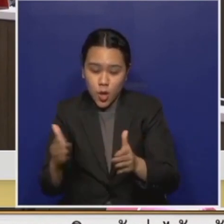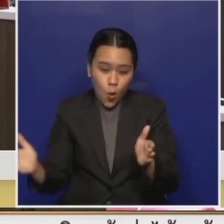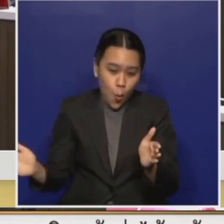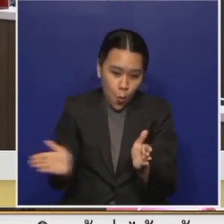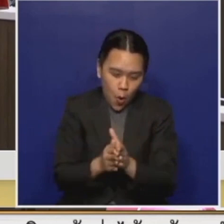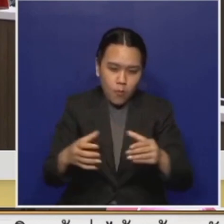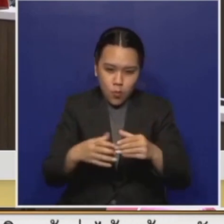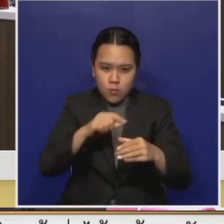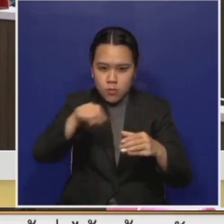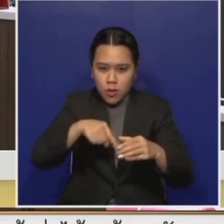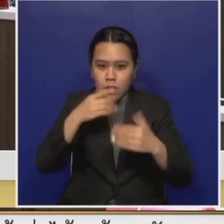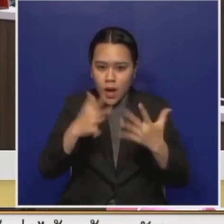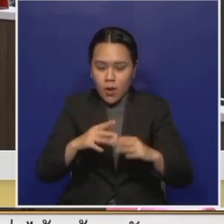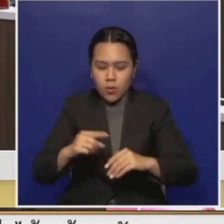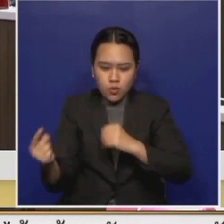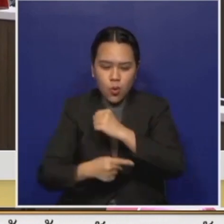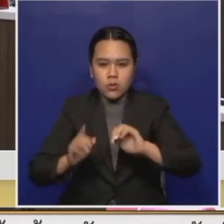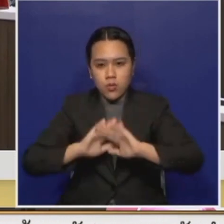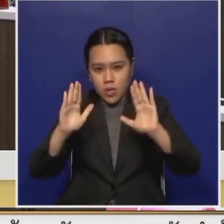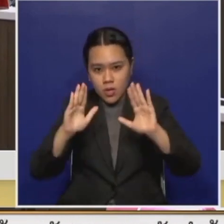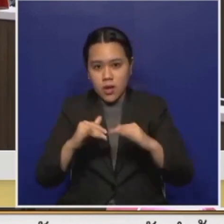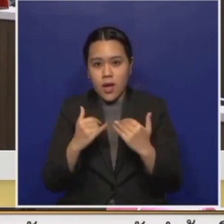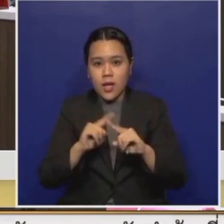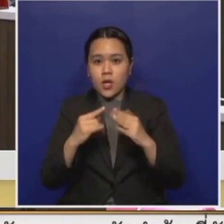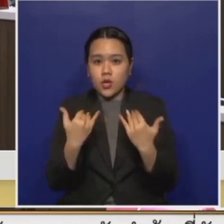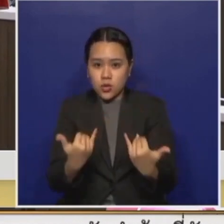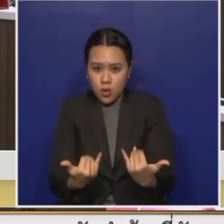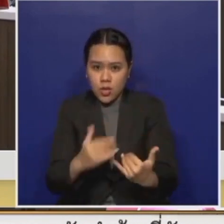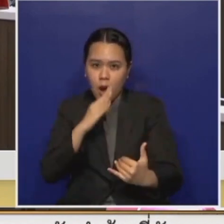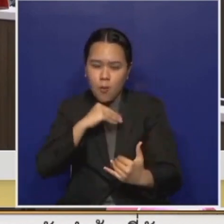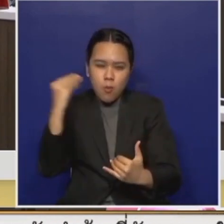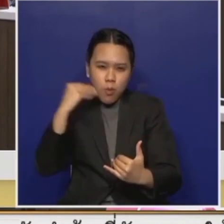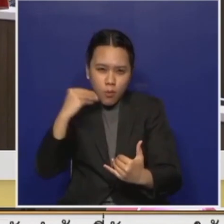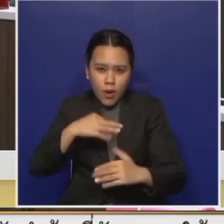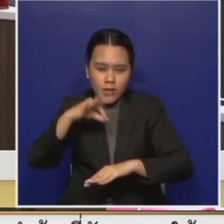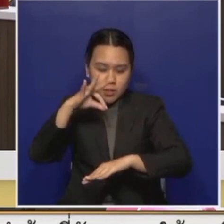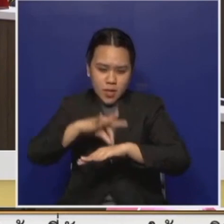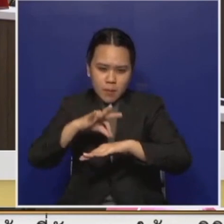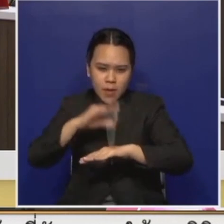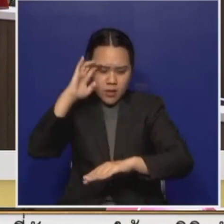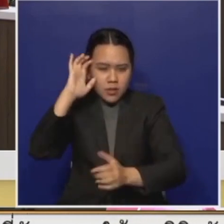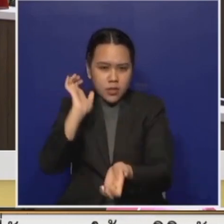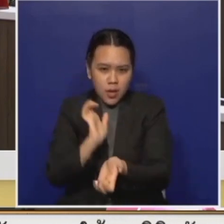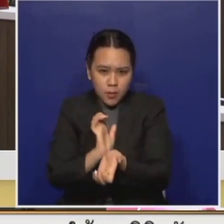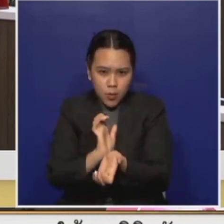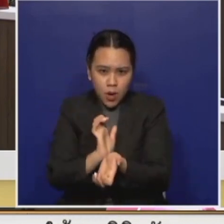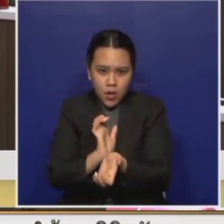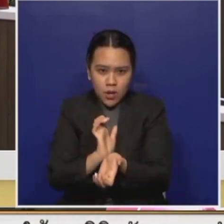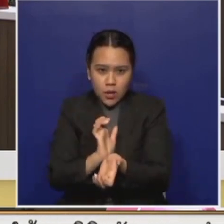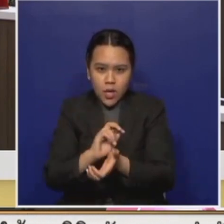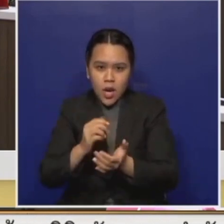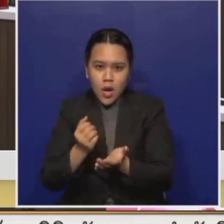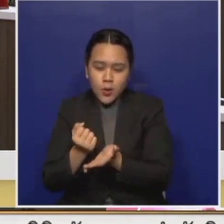็นตรงนี้ที่เราพูดกันเยอะมากก็คือการแต่งตั้งโยกย้ายตำรวจที่อื้ออำนวยที่ไมเปนไปตาม